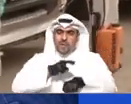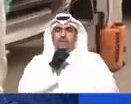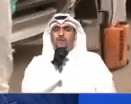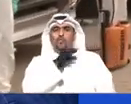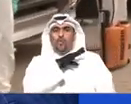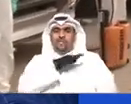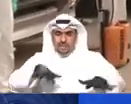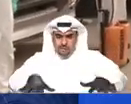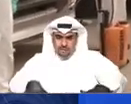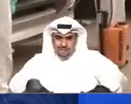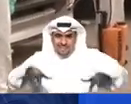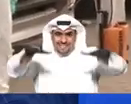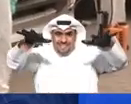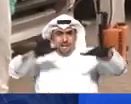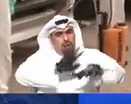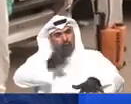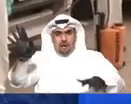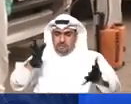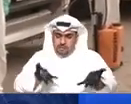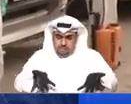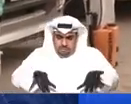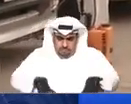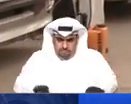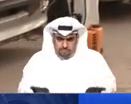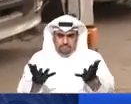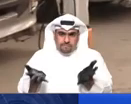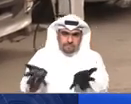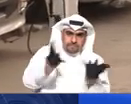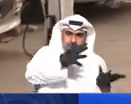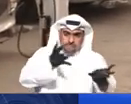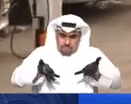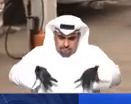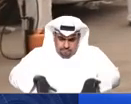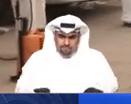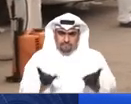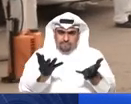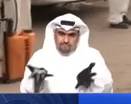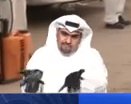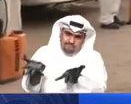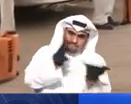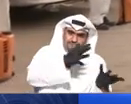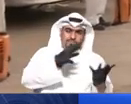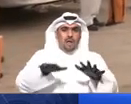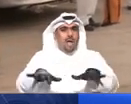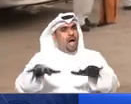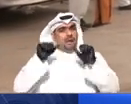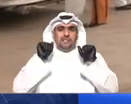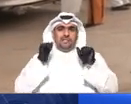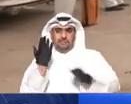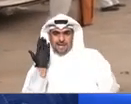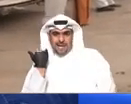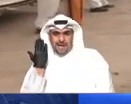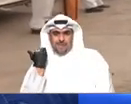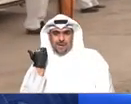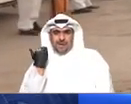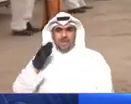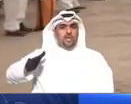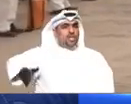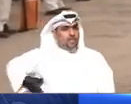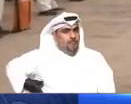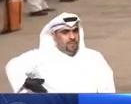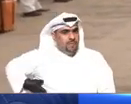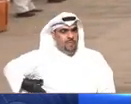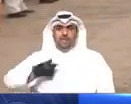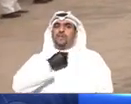يعني قاموا في إزالة عوائق ومخلفات كميات قياسية في فترة قياسية أيضا، وهم مجتهدين